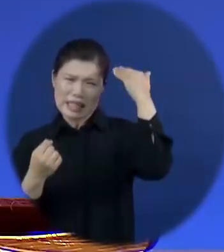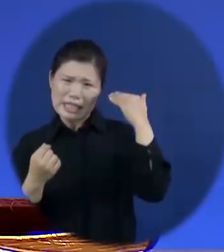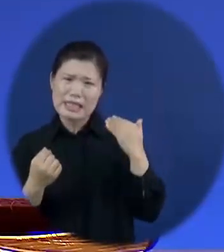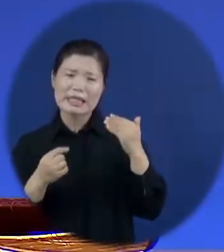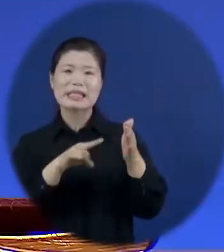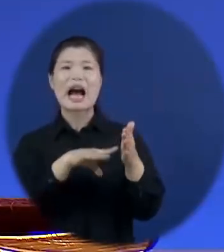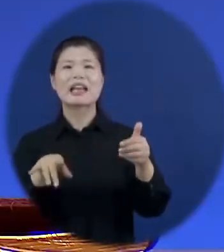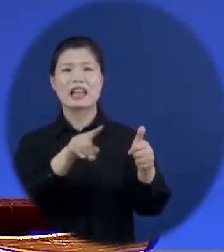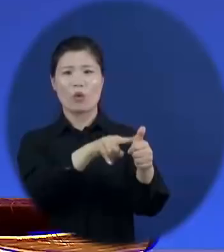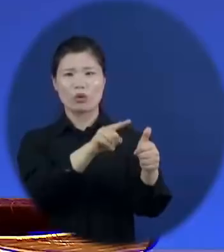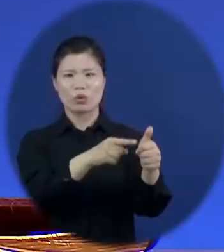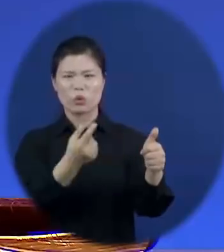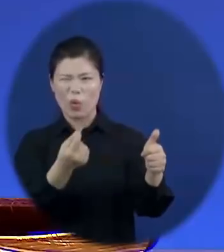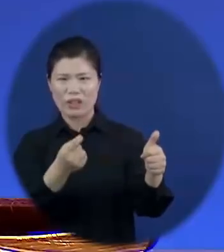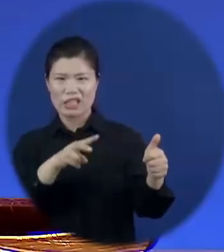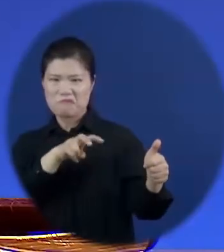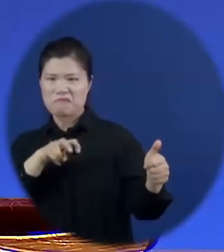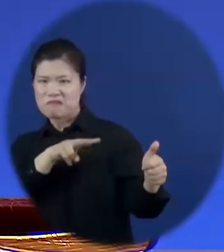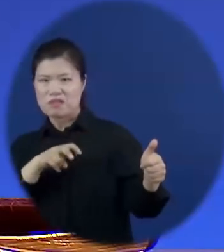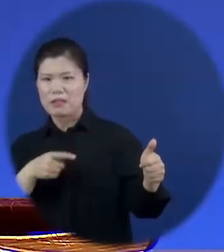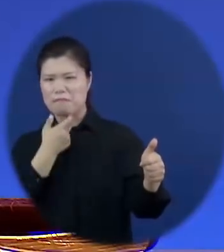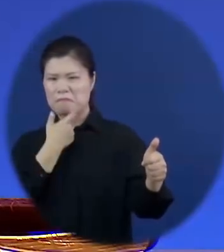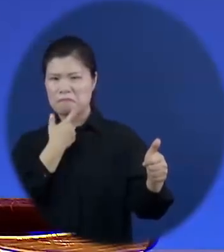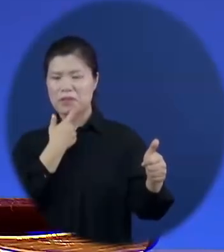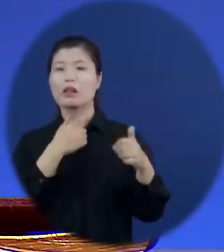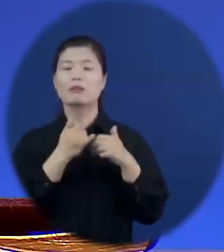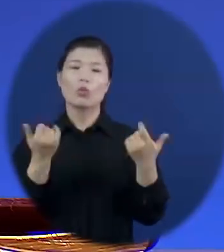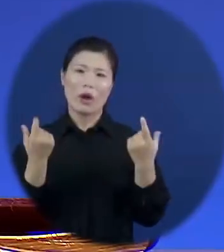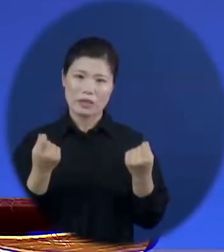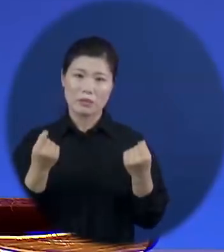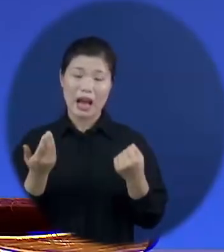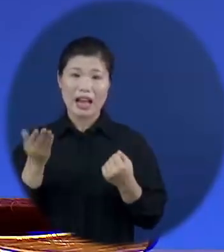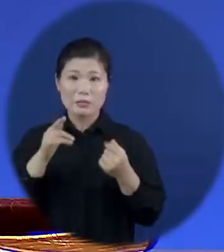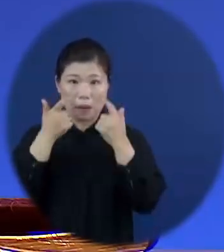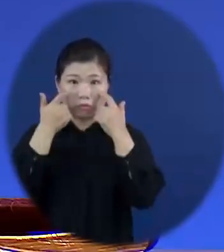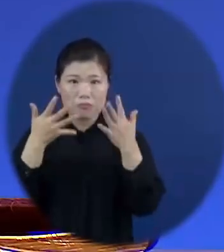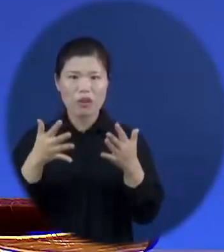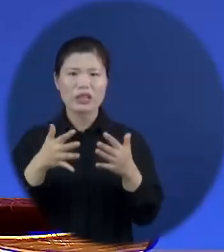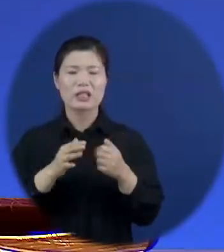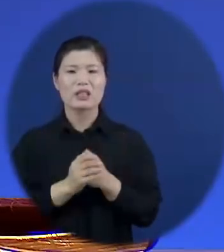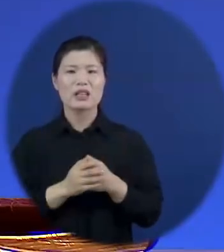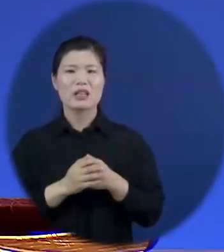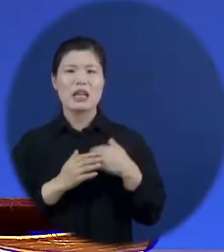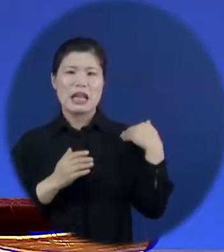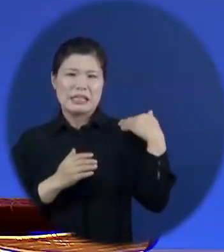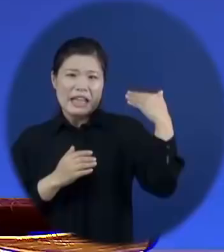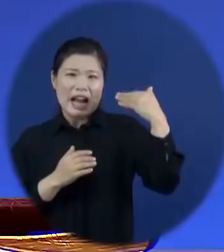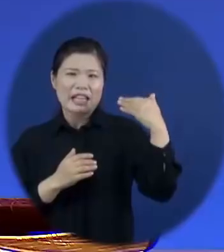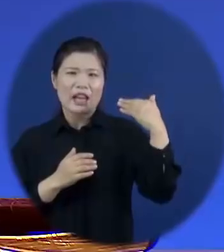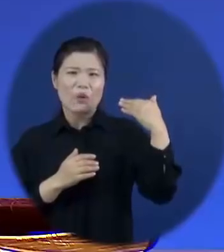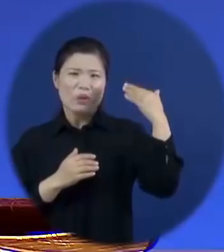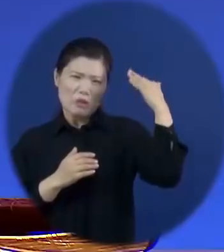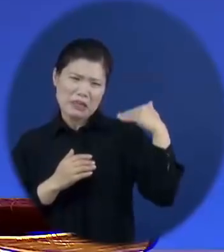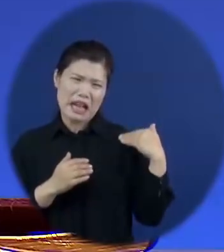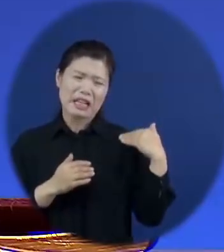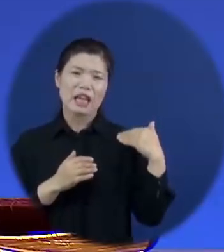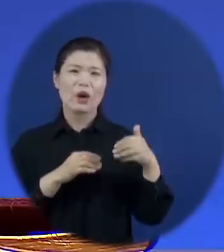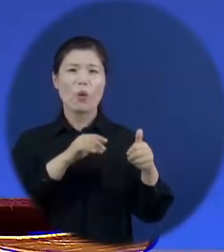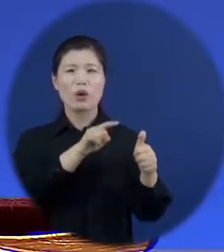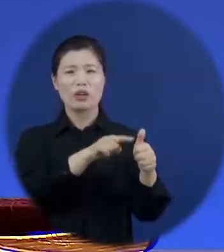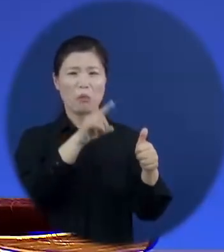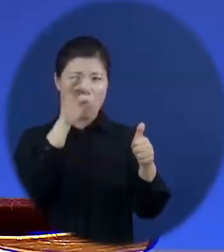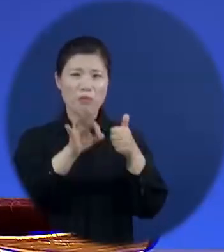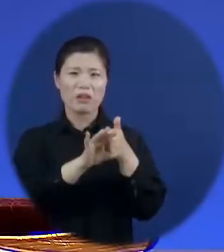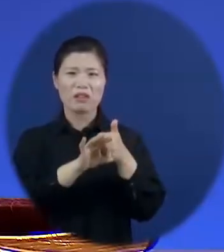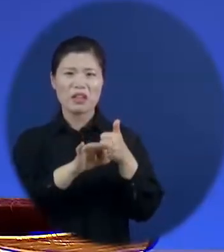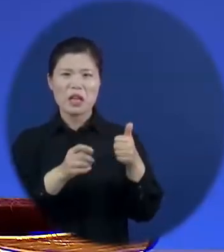미움의 대상, 증오의 대상이었습니다. 분명 사람들은 삭개오 앞에서는 세금을 조금이라도 덜 내기